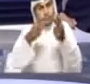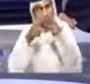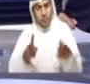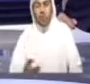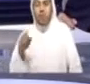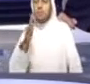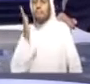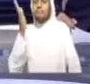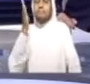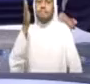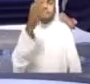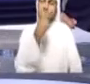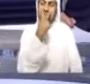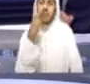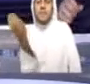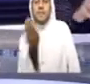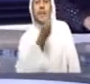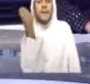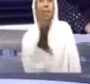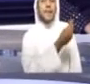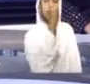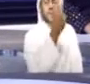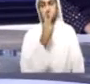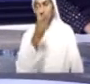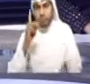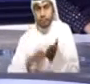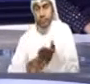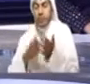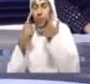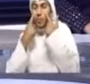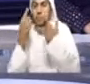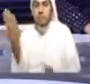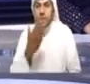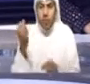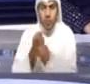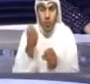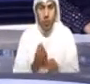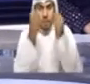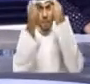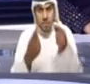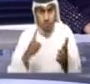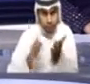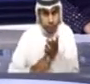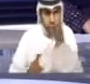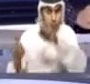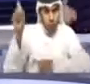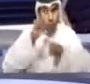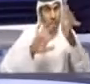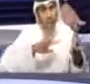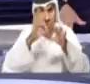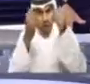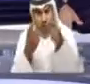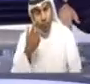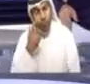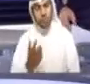التفقدية على المدارس في جميع المناطق للوقوف على حقيقة الأوضاع والتأكد من توافر كل الاحتياجات